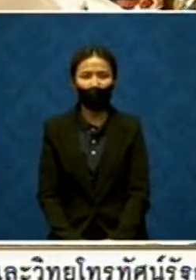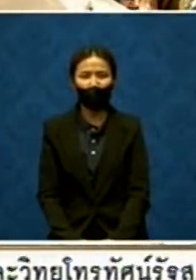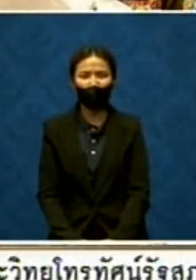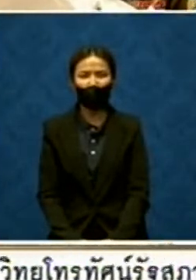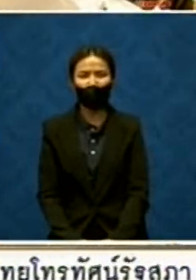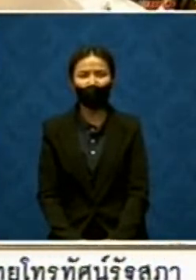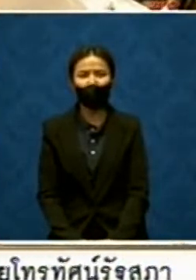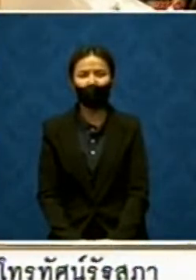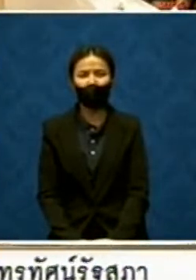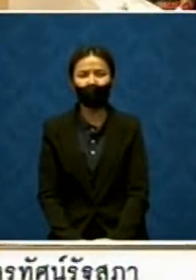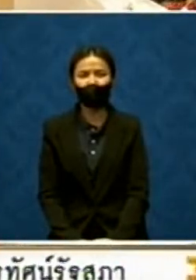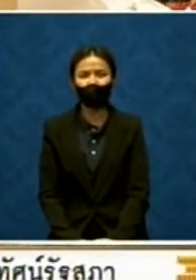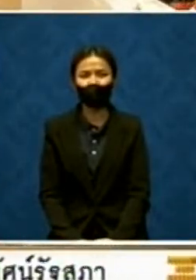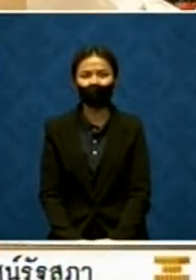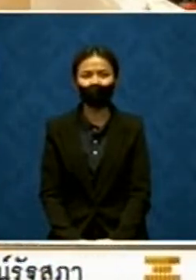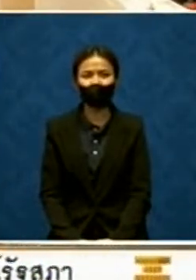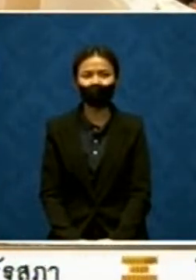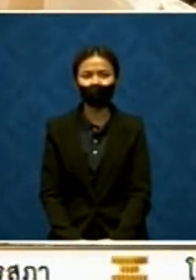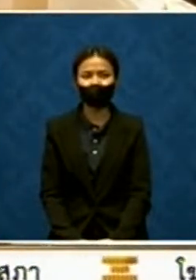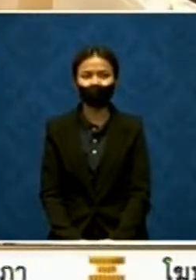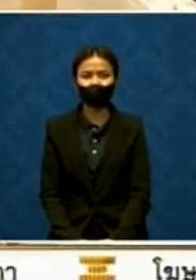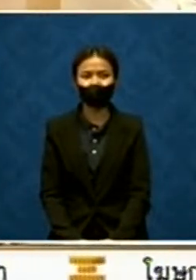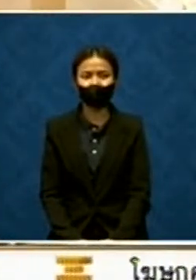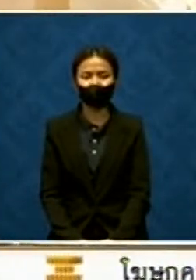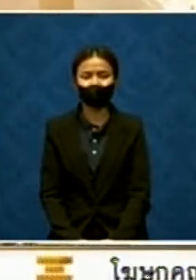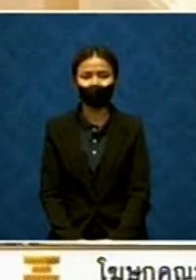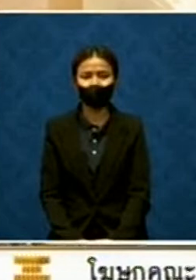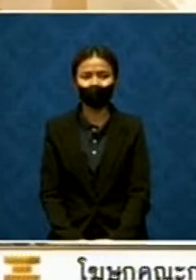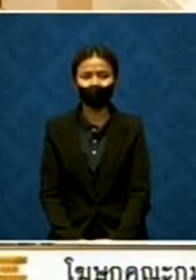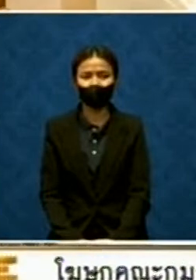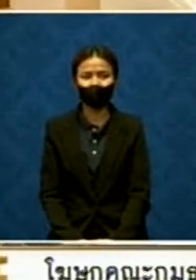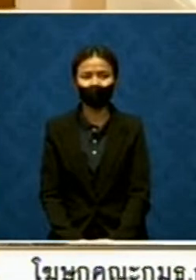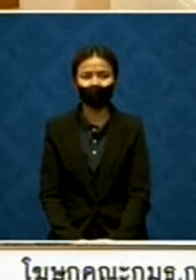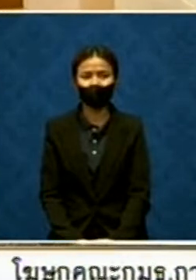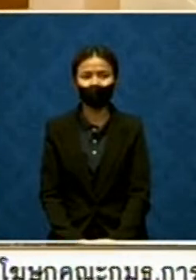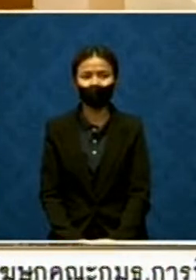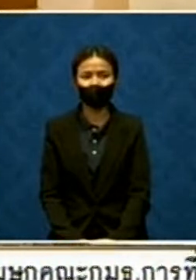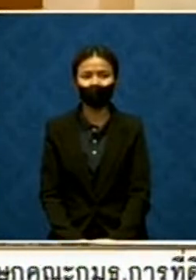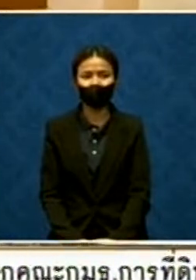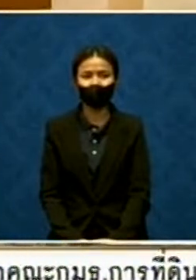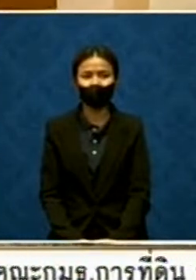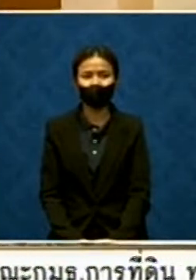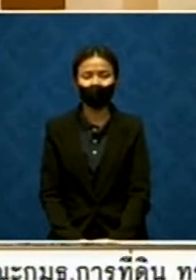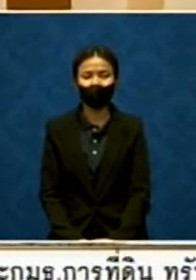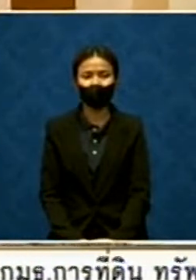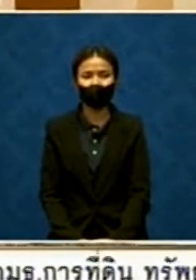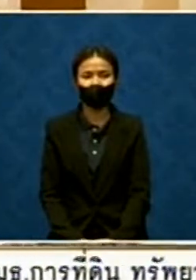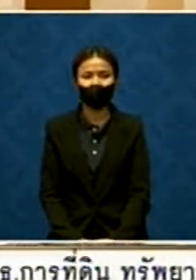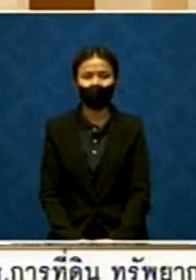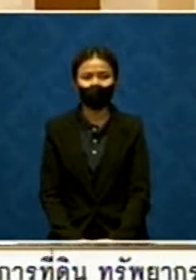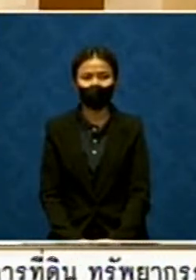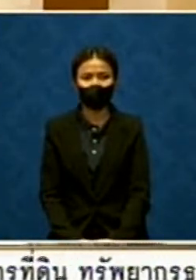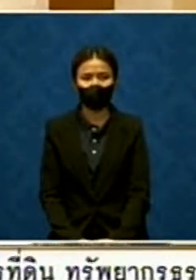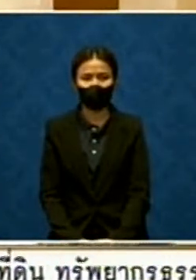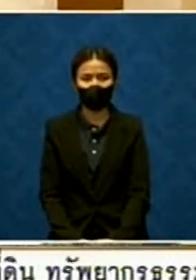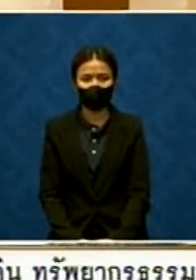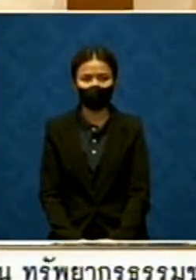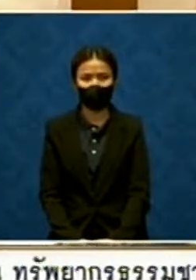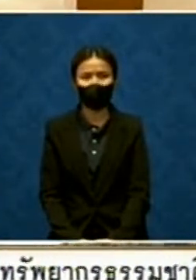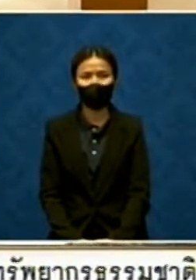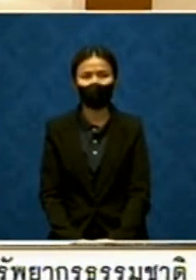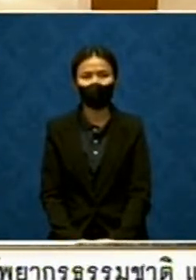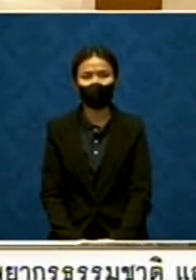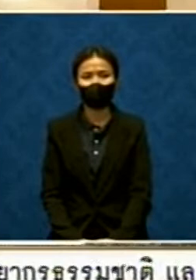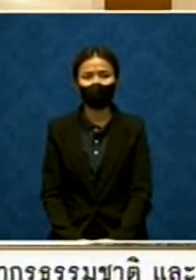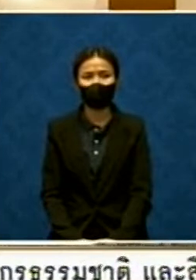ครักษ์พิทักษ์โน่นนี่ไปคราวนี้เรียกว่ามือปราบมารคนที่ถูกตั้งมาล้วนแต่เป็นผู้ที่ไม่มีประสบการณ์คุณสุทินบอก